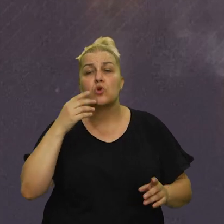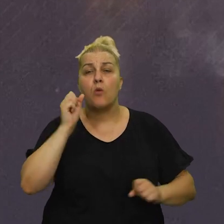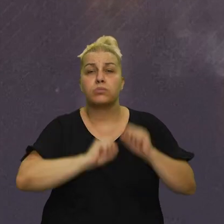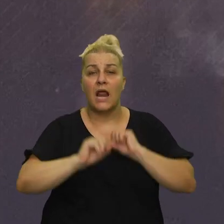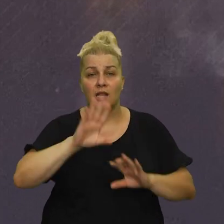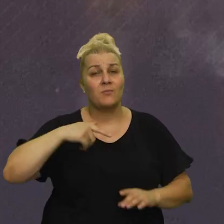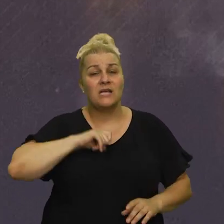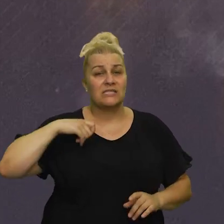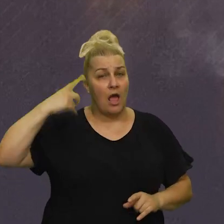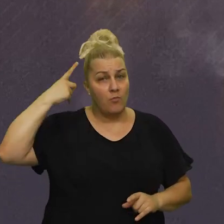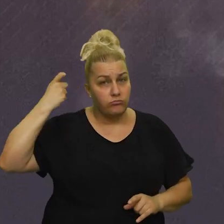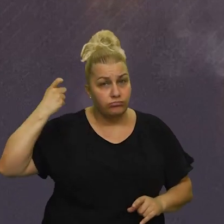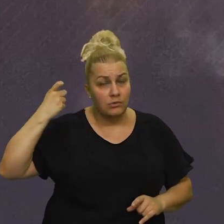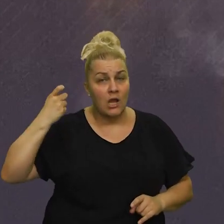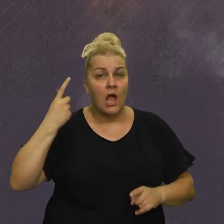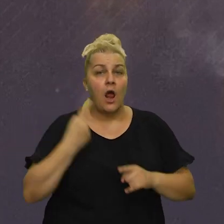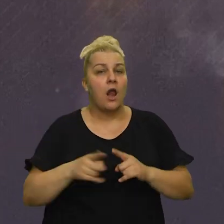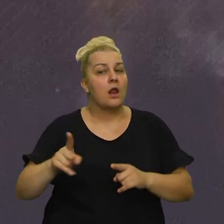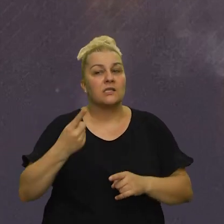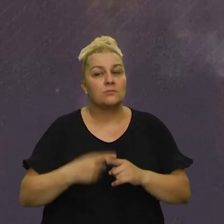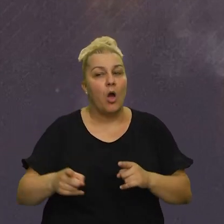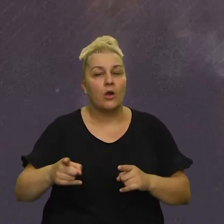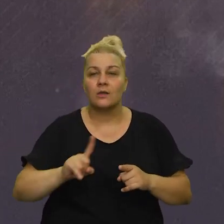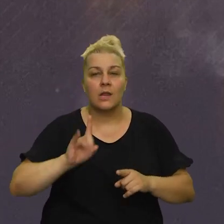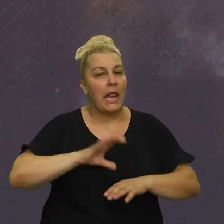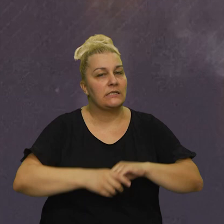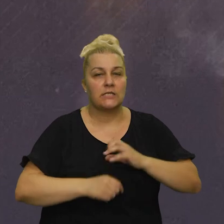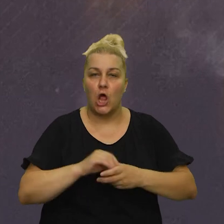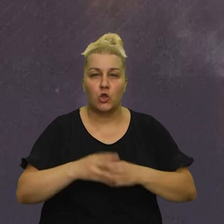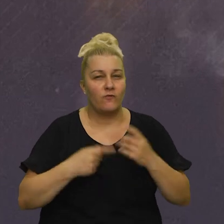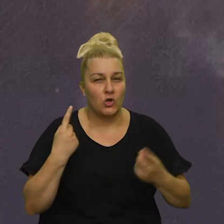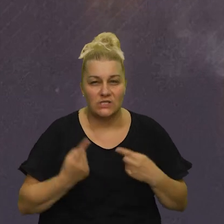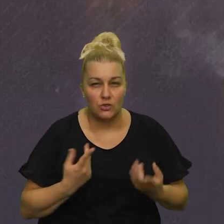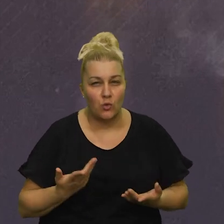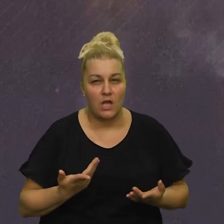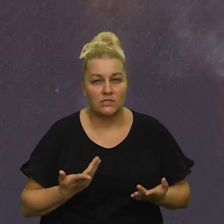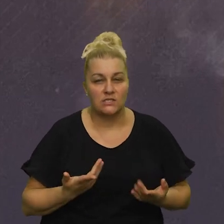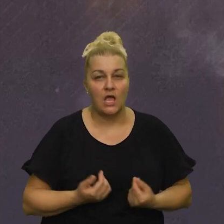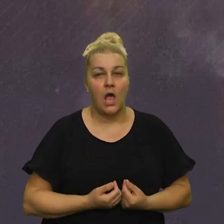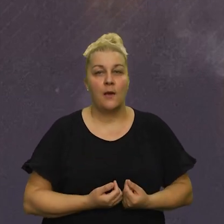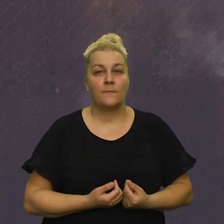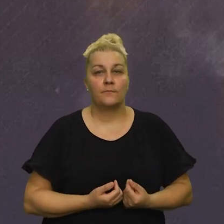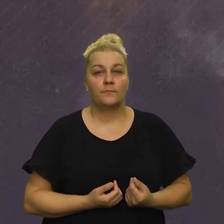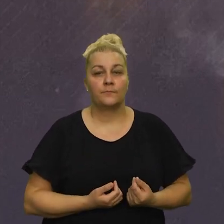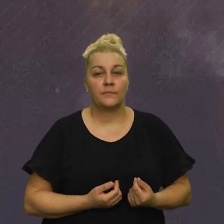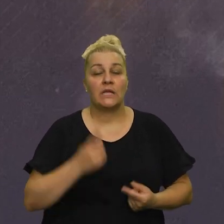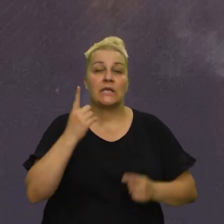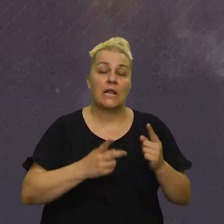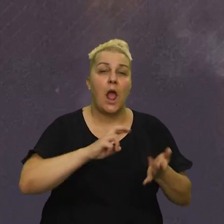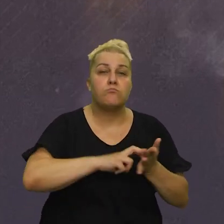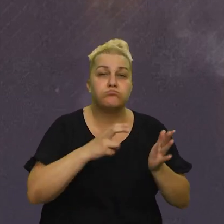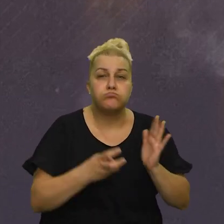branitelja koji su bili nezadovoljni situacijom, pa i ubojstvo nekih